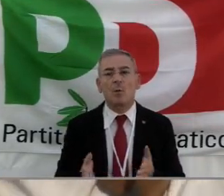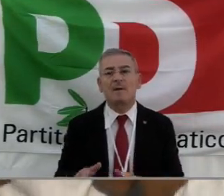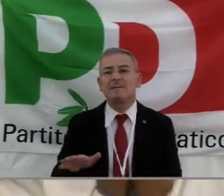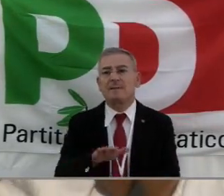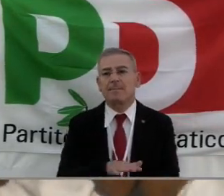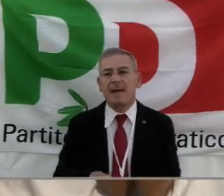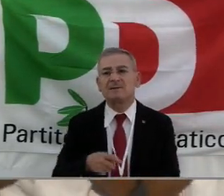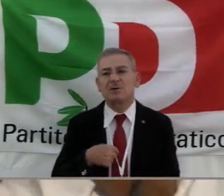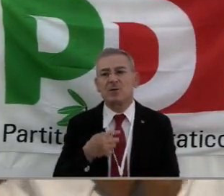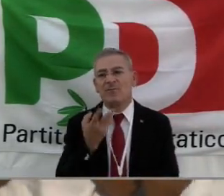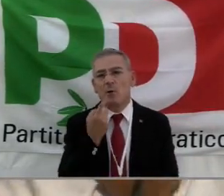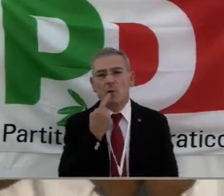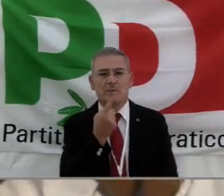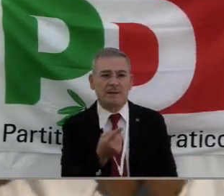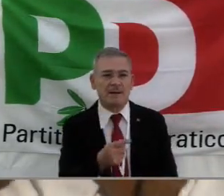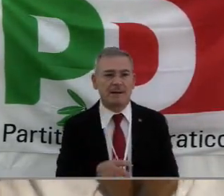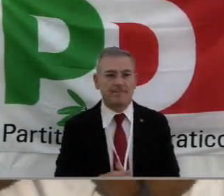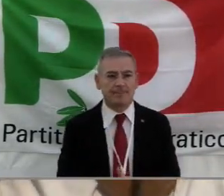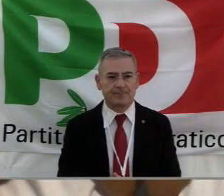da questa piazza. Io